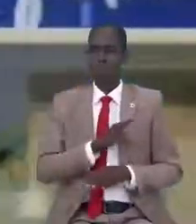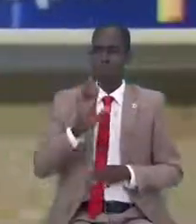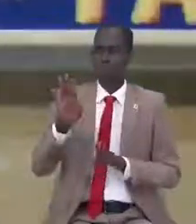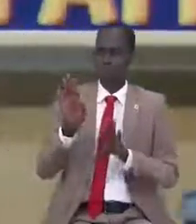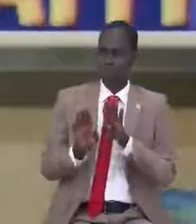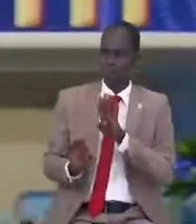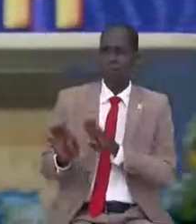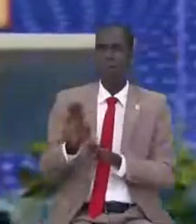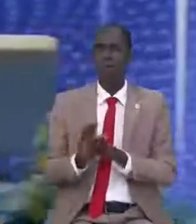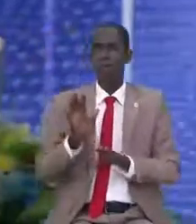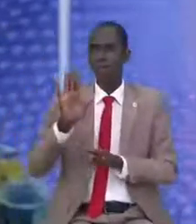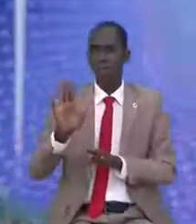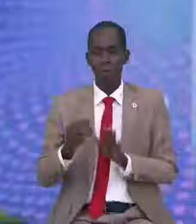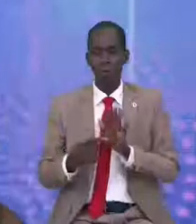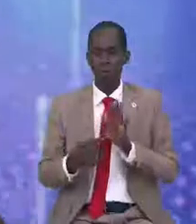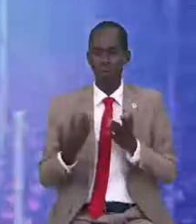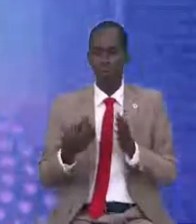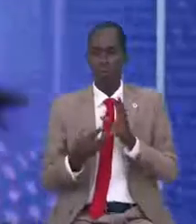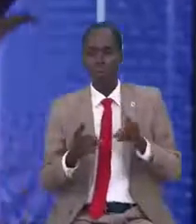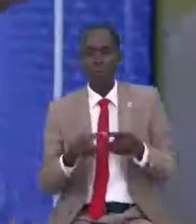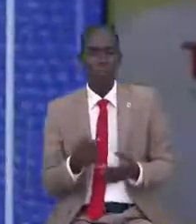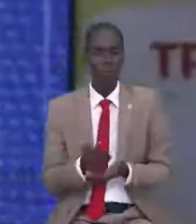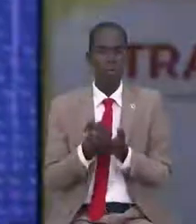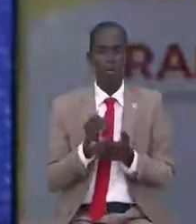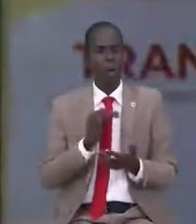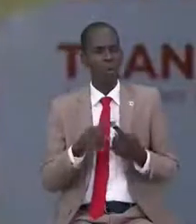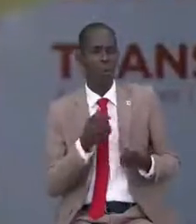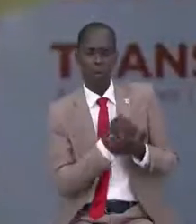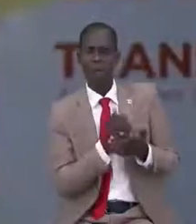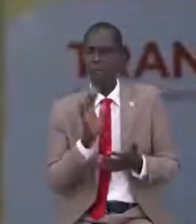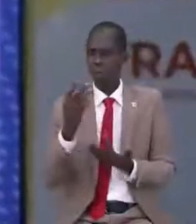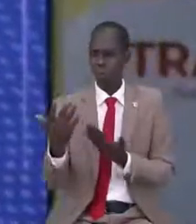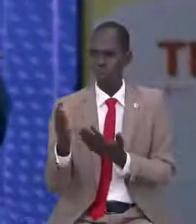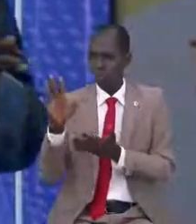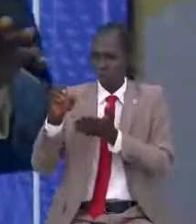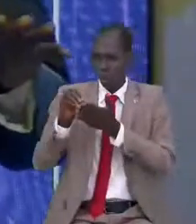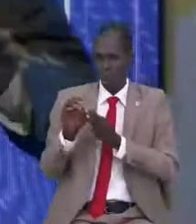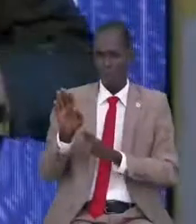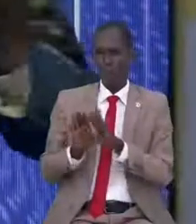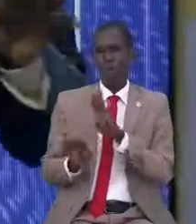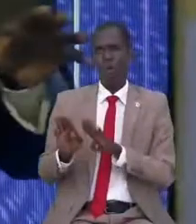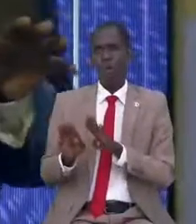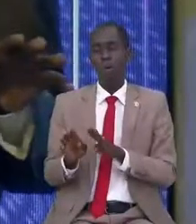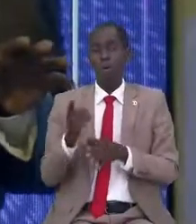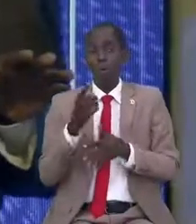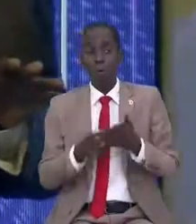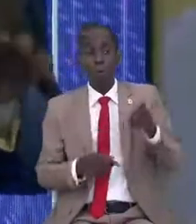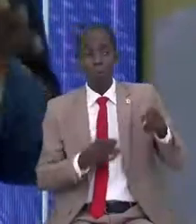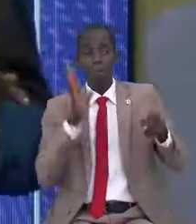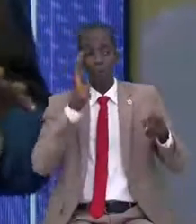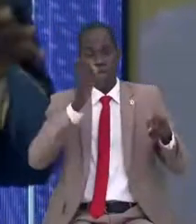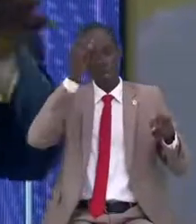comportement, ta disposition, je vais l'aider. Ton comportement, ce qu'il va